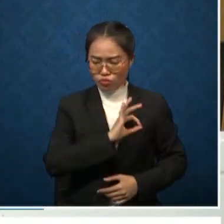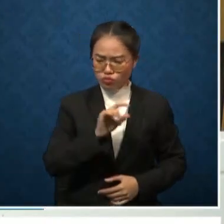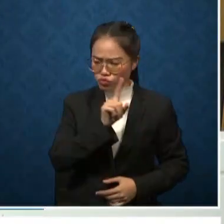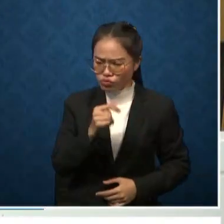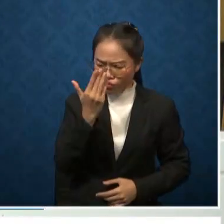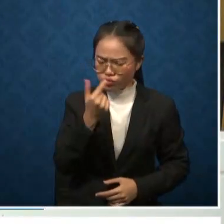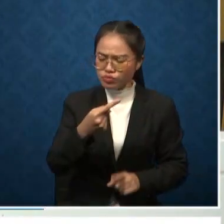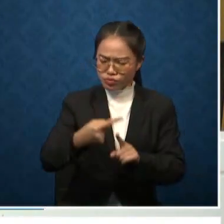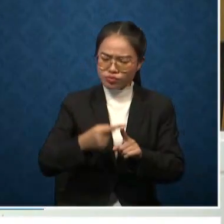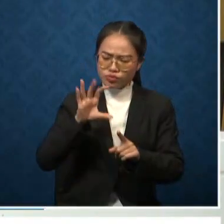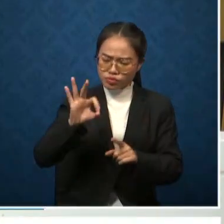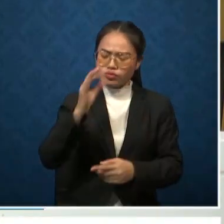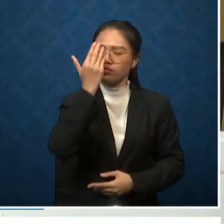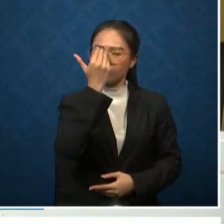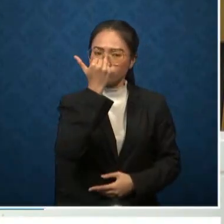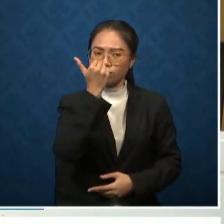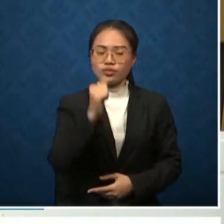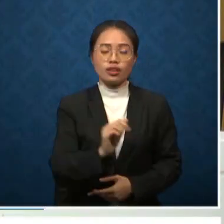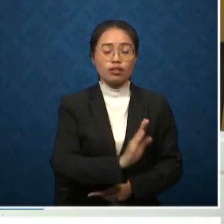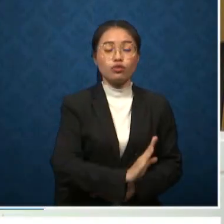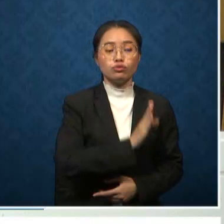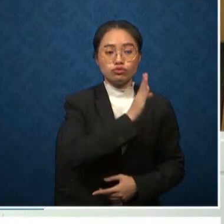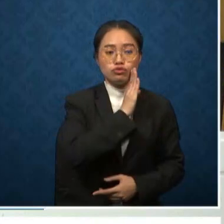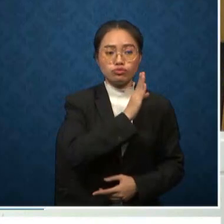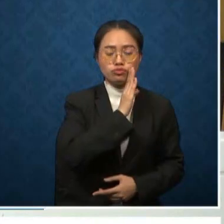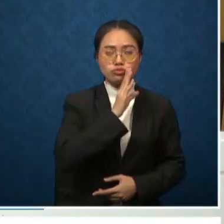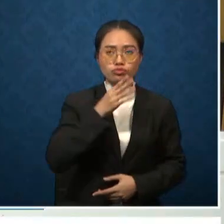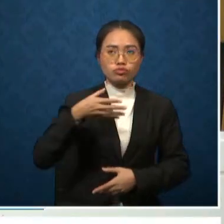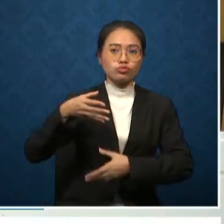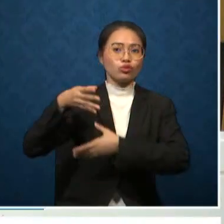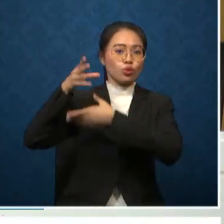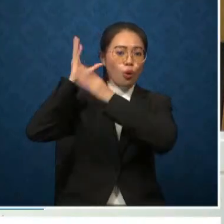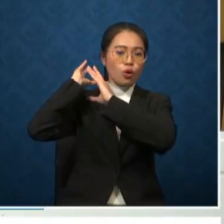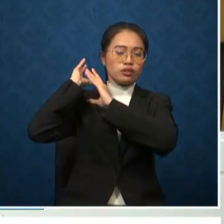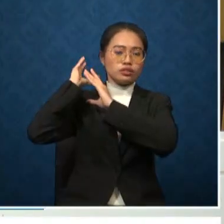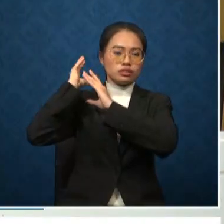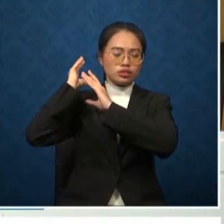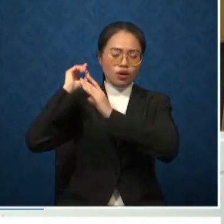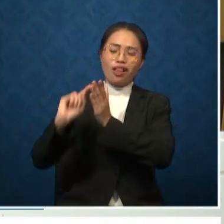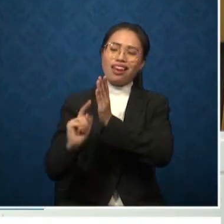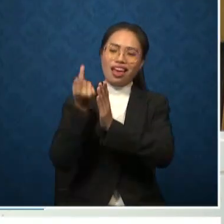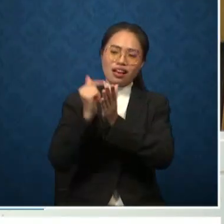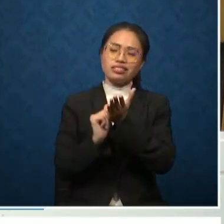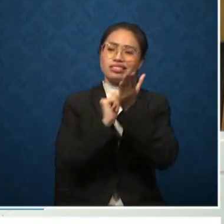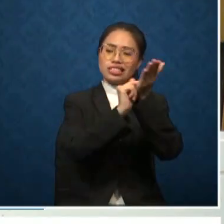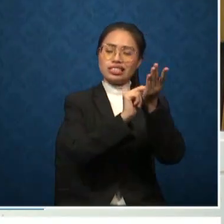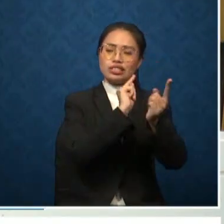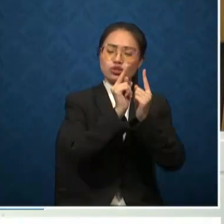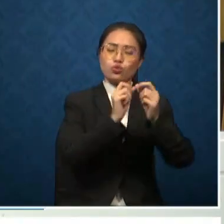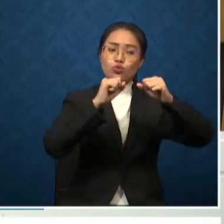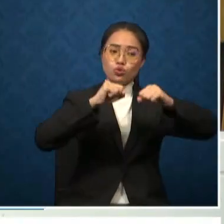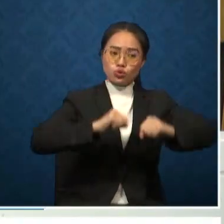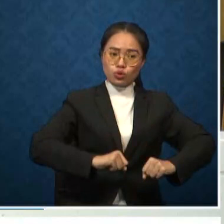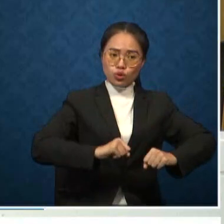า2566เพราะถ้าหากเราย้อนหลังกลับไปดูตอนที่เราเสนอ